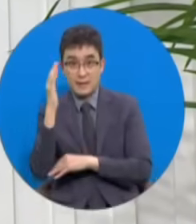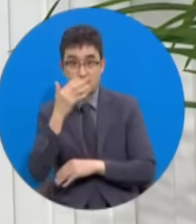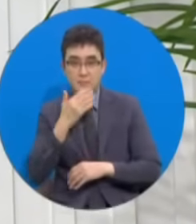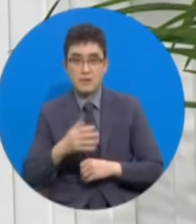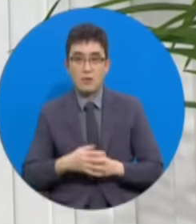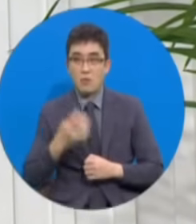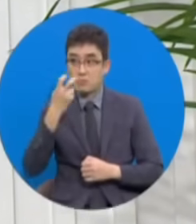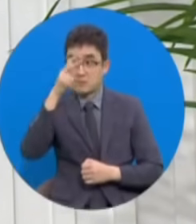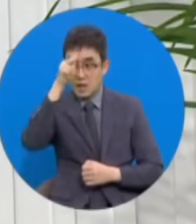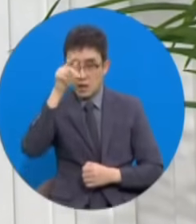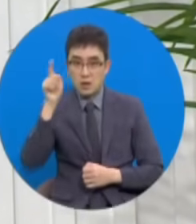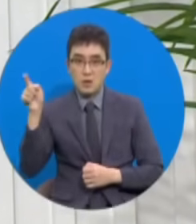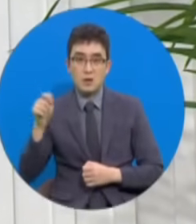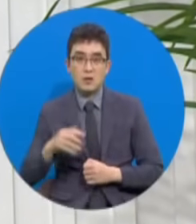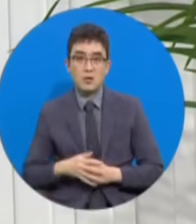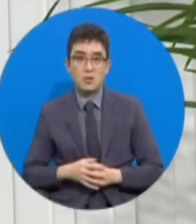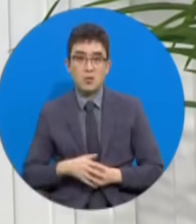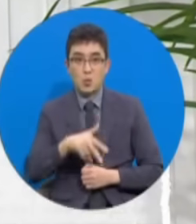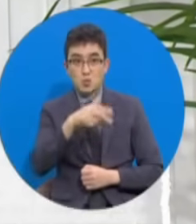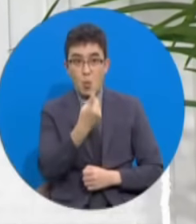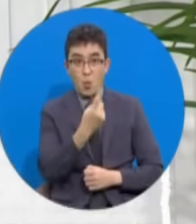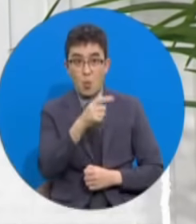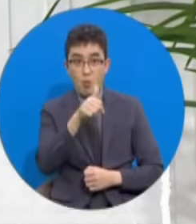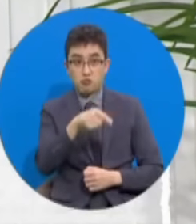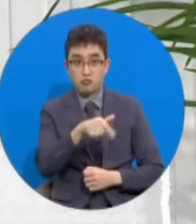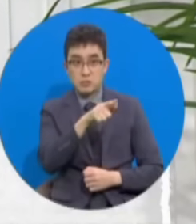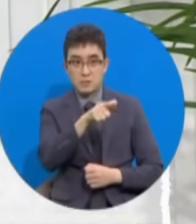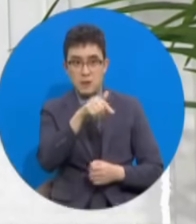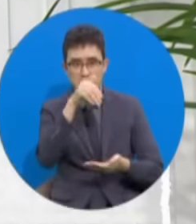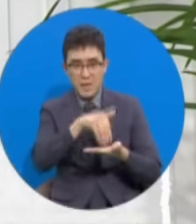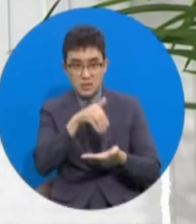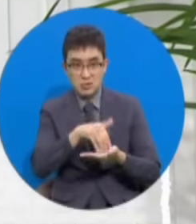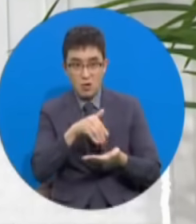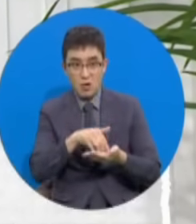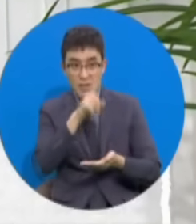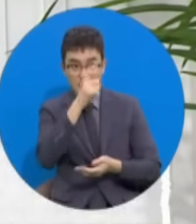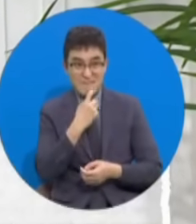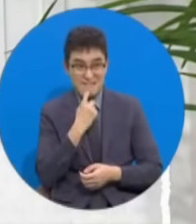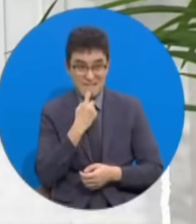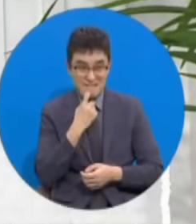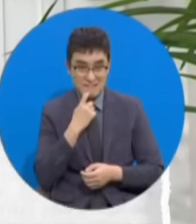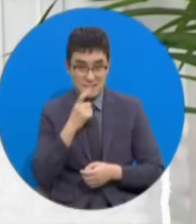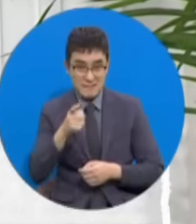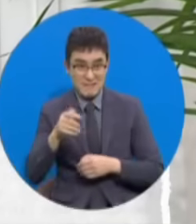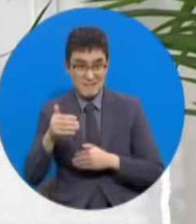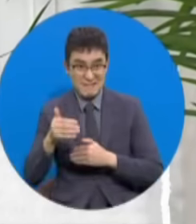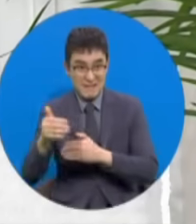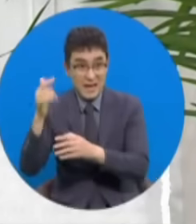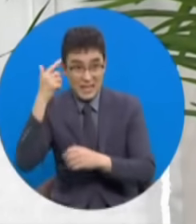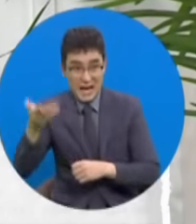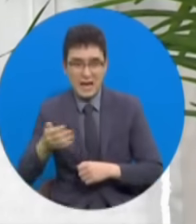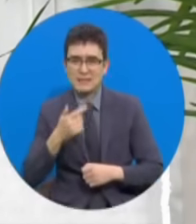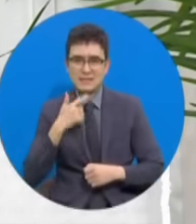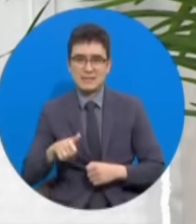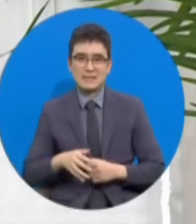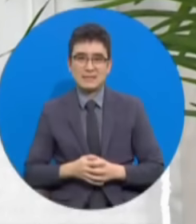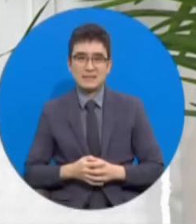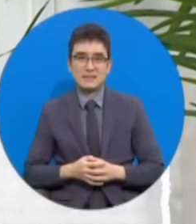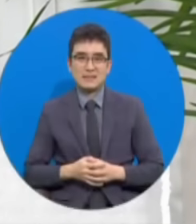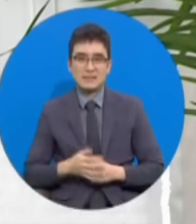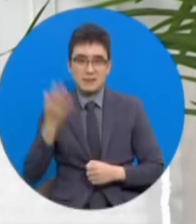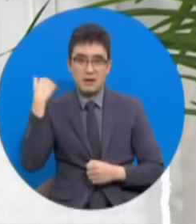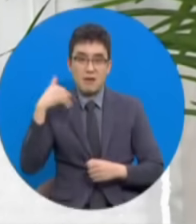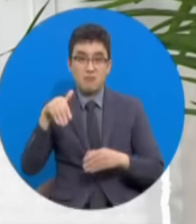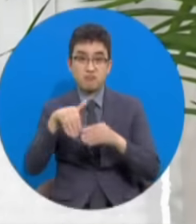진짜 조국의 반성을 이끌어내기 위해서 이 사건만 가지고 했겠냐라고 하는 반문이 좀 듭니다. 사실 문재인 정부에서 검찰